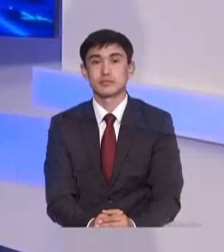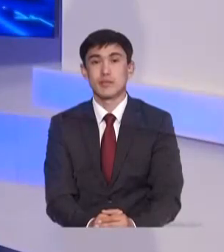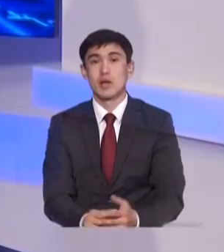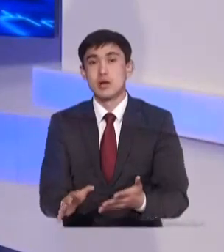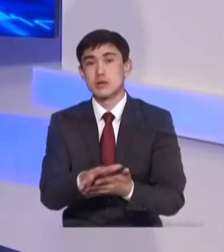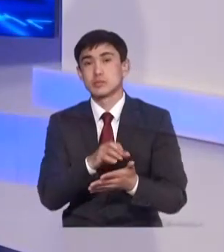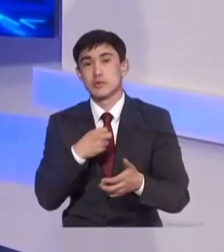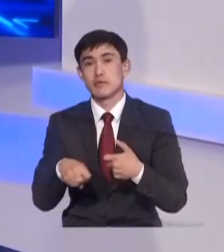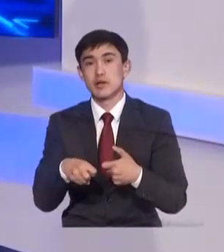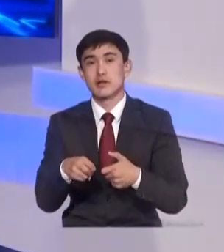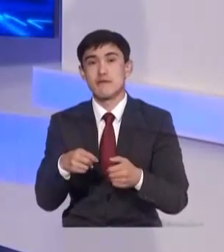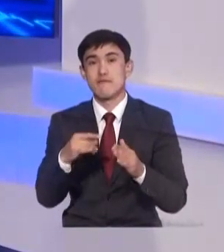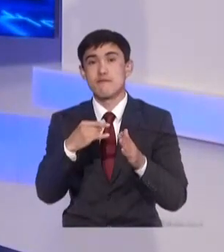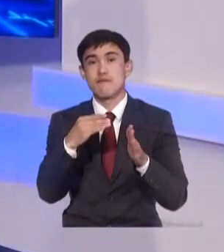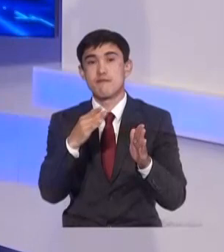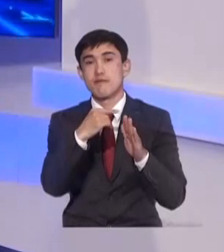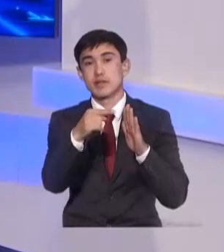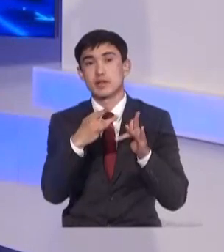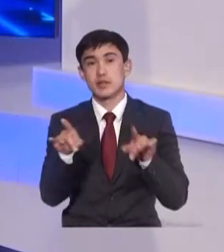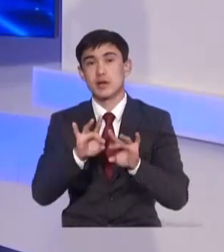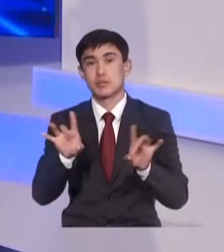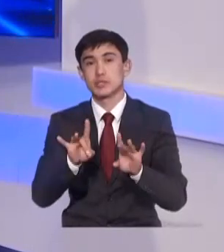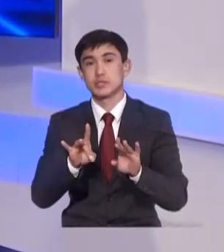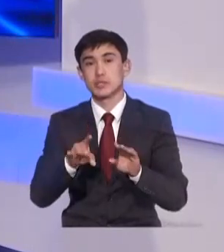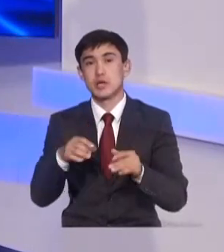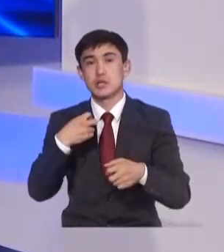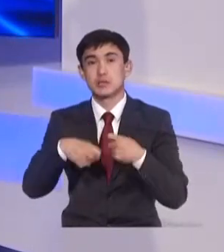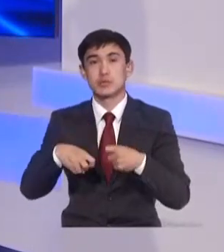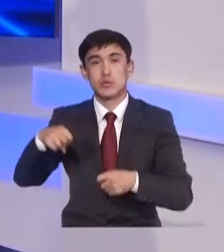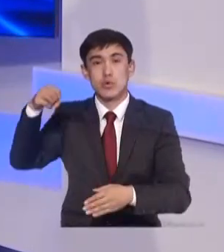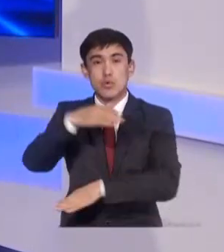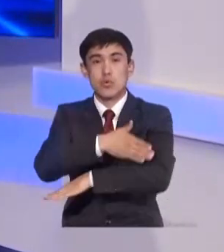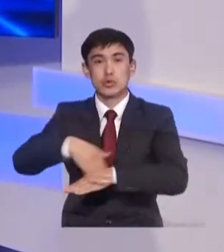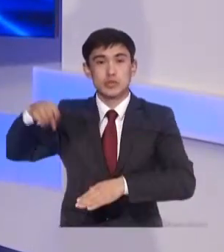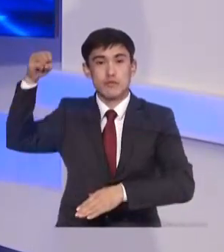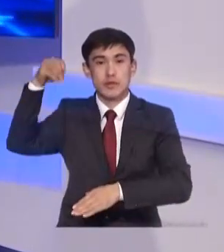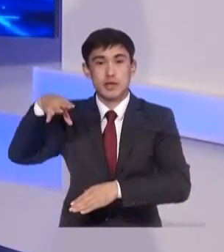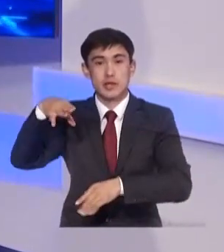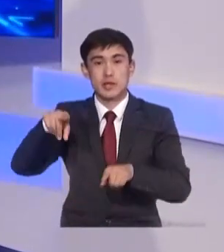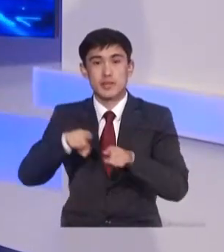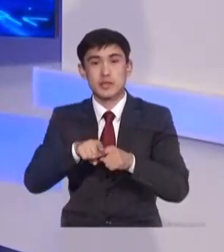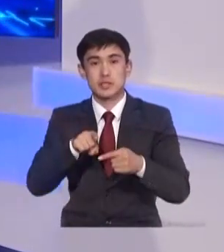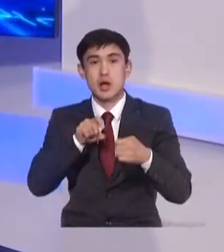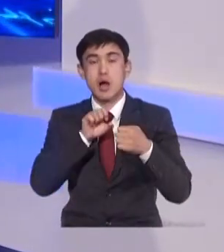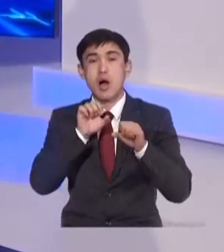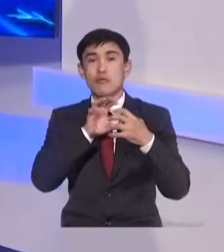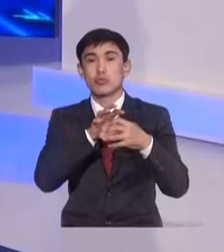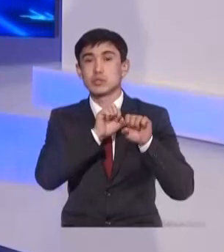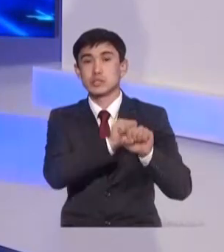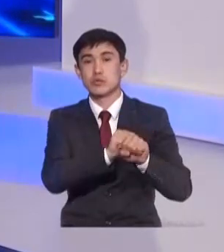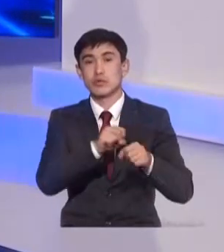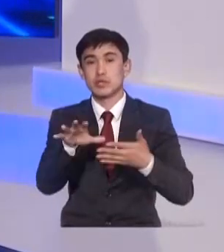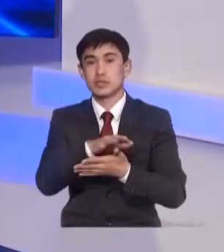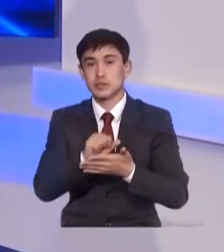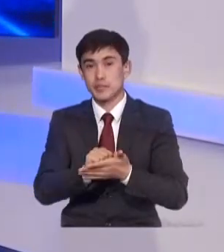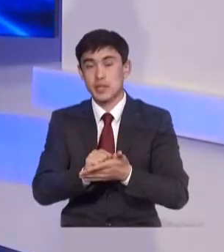Разбивали витрины и рекламные щиты, разгромили уличные фонари и даже досталось на орехи автобусной обстановки. В